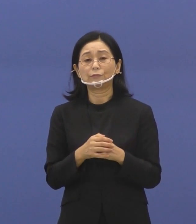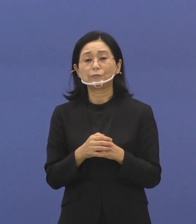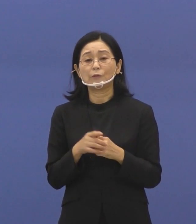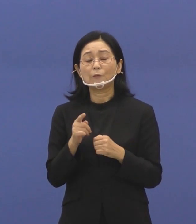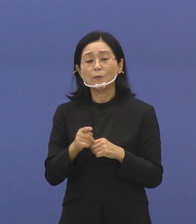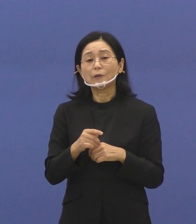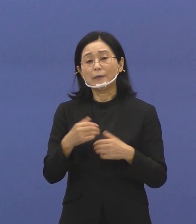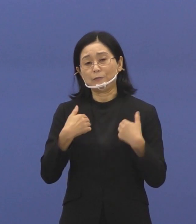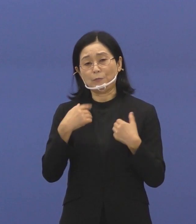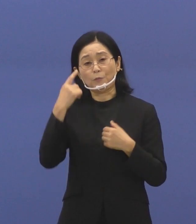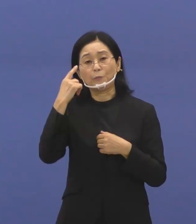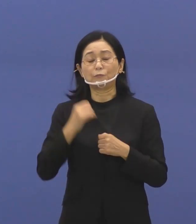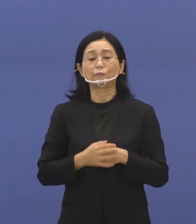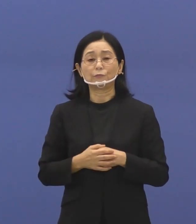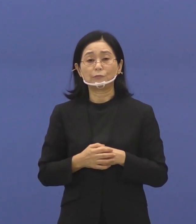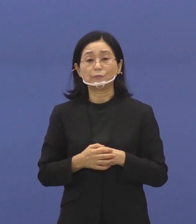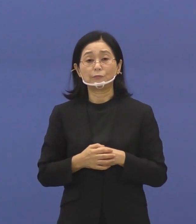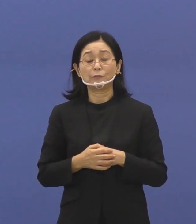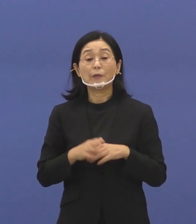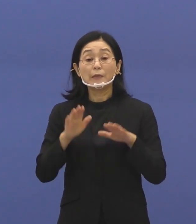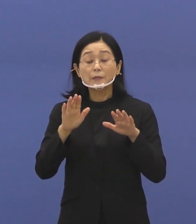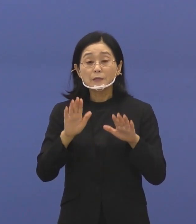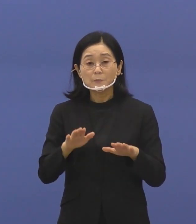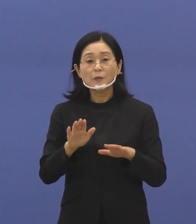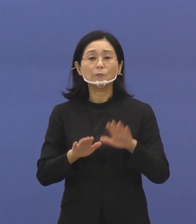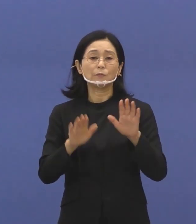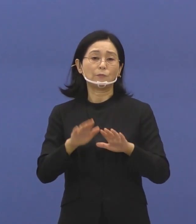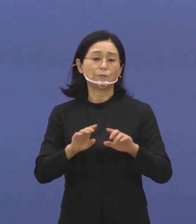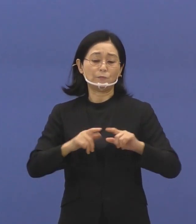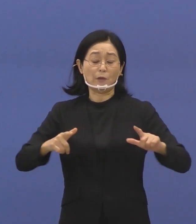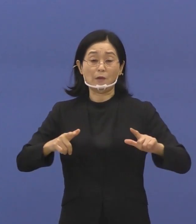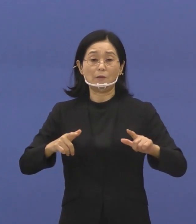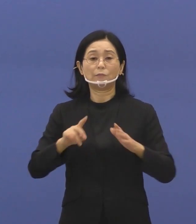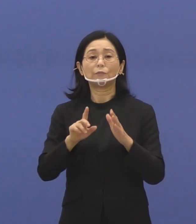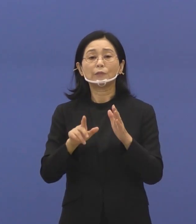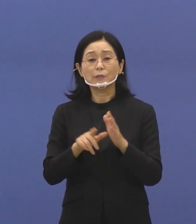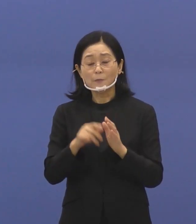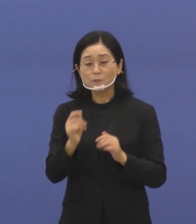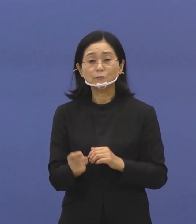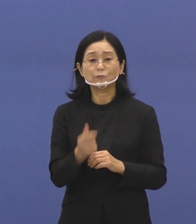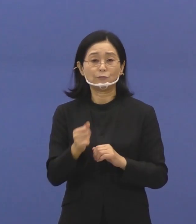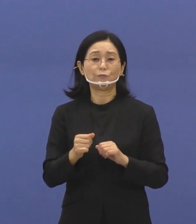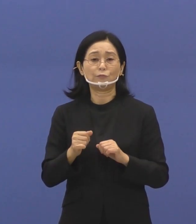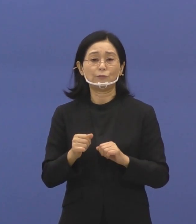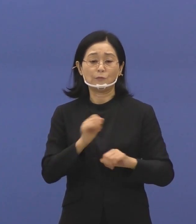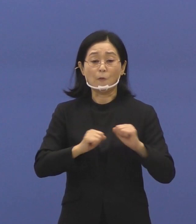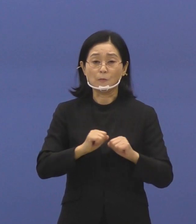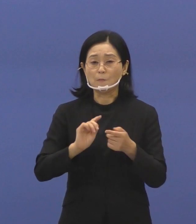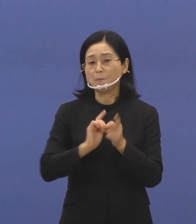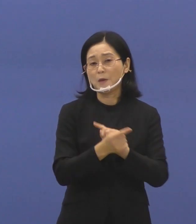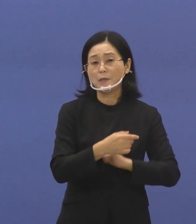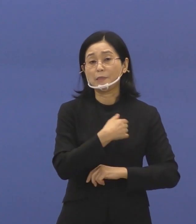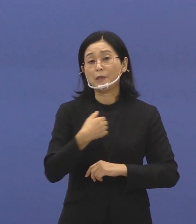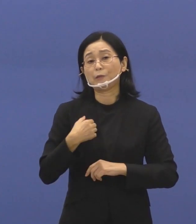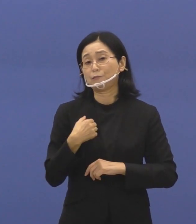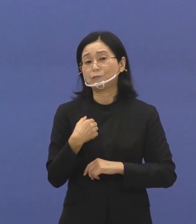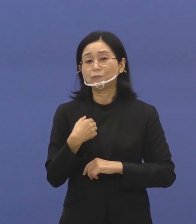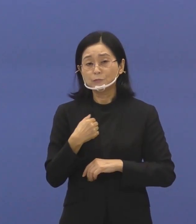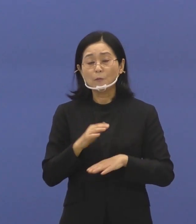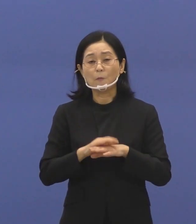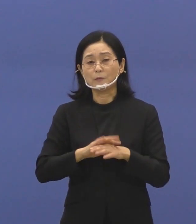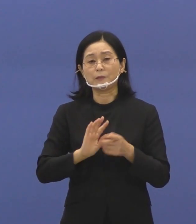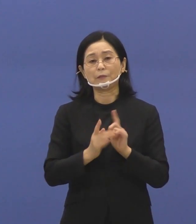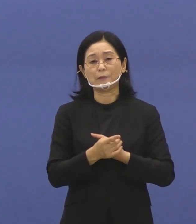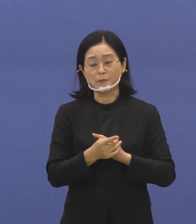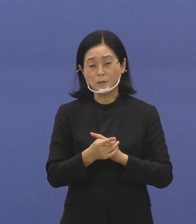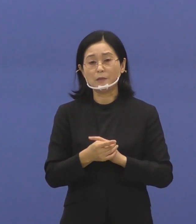今みたいな感染水準になったら直ちにそれを発動するような、ですからもう本当今日にも政府